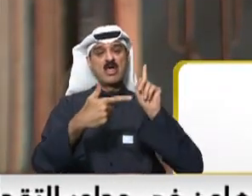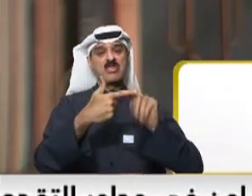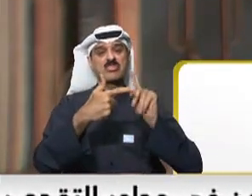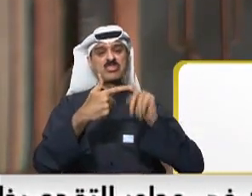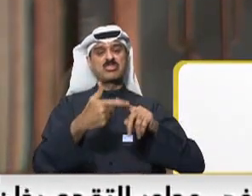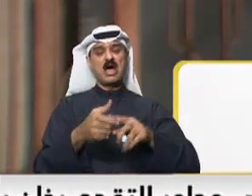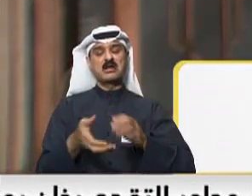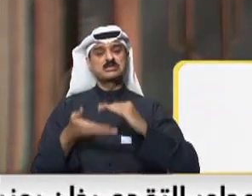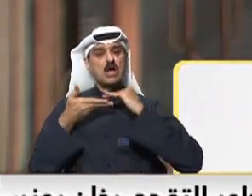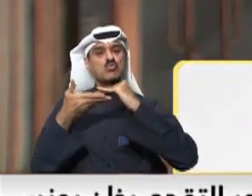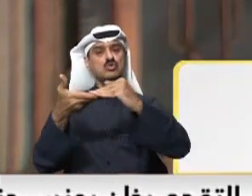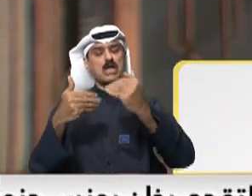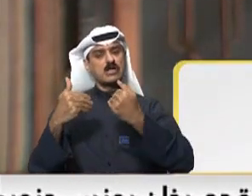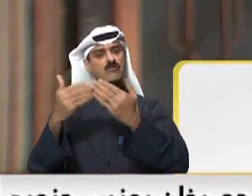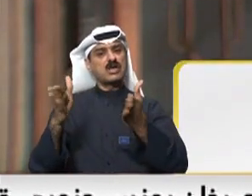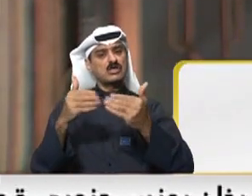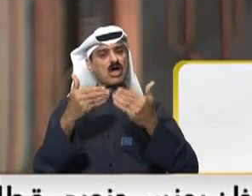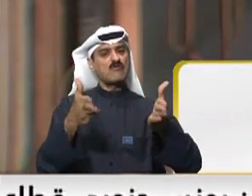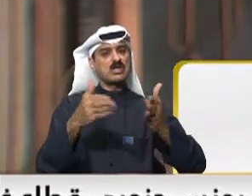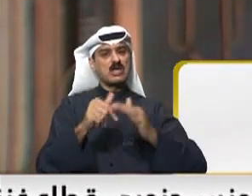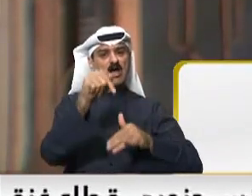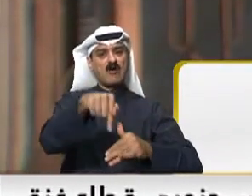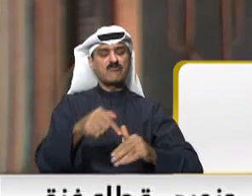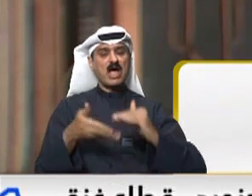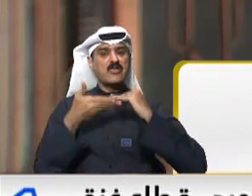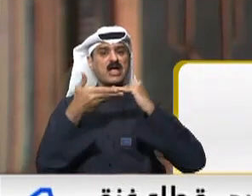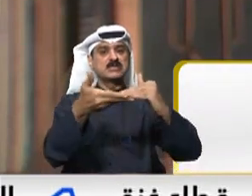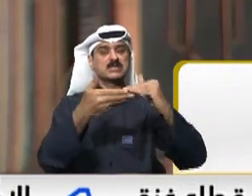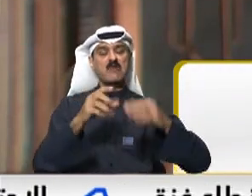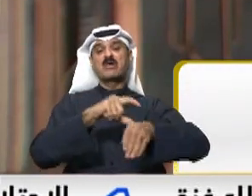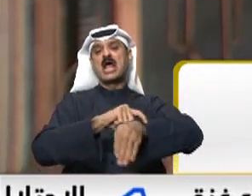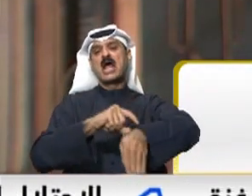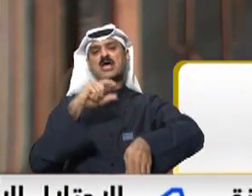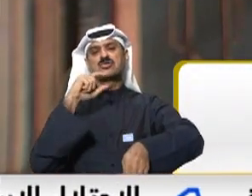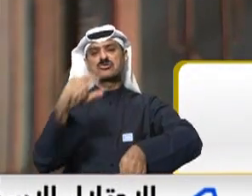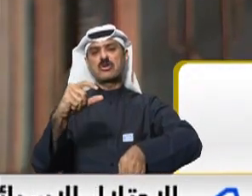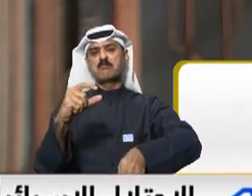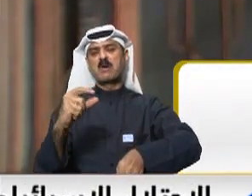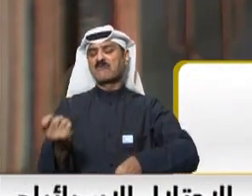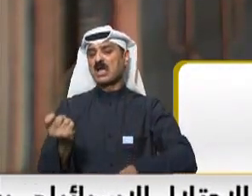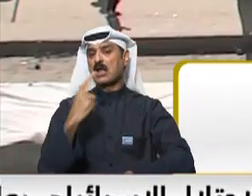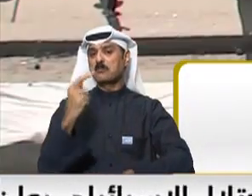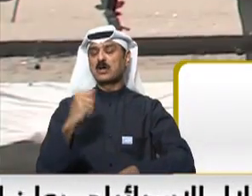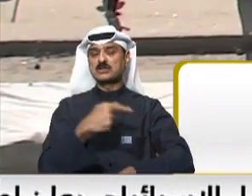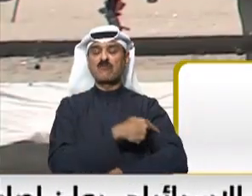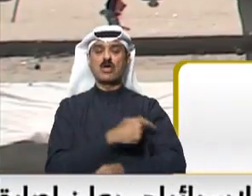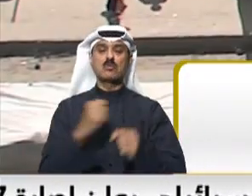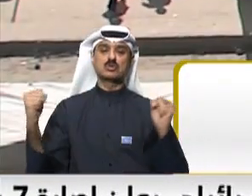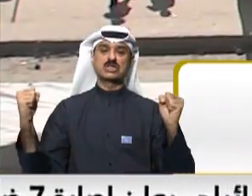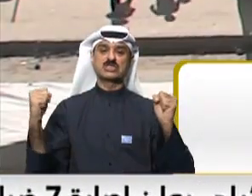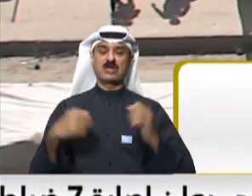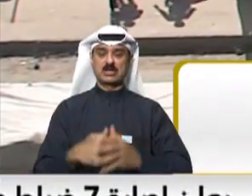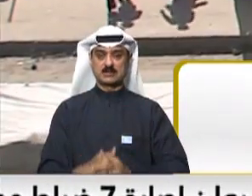الطبية والمستشفيات المدنية والسماح للطواقم الطبية بإتمام عملها في مستشفيات قطاع غزة.